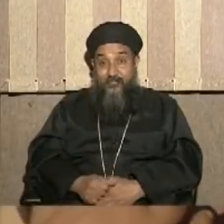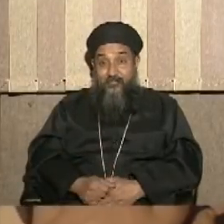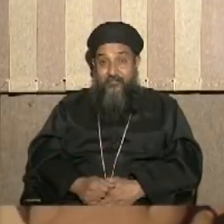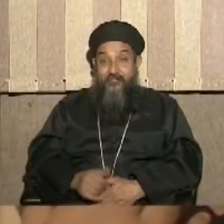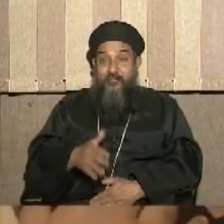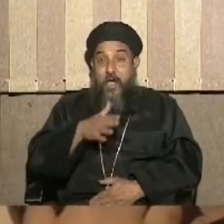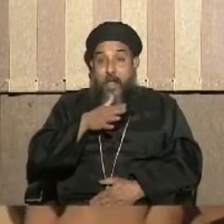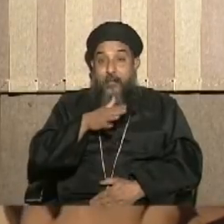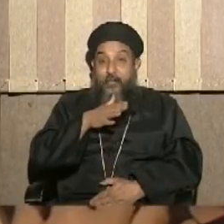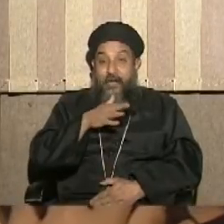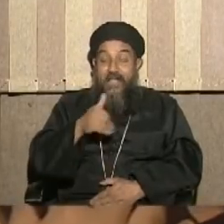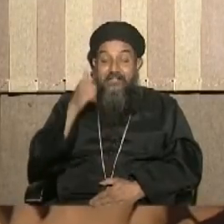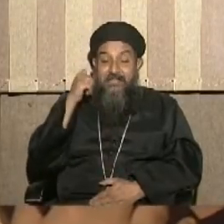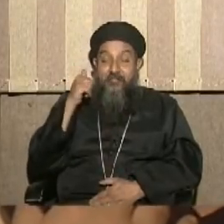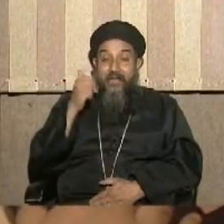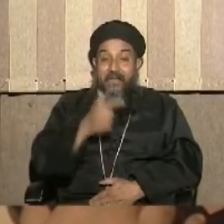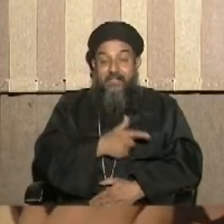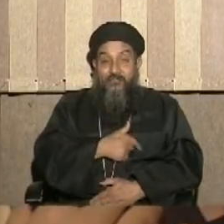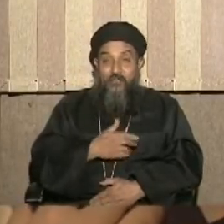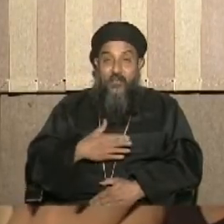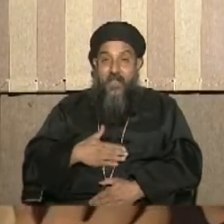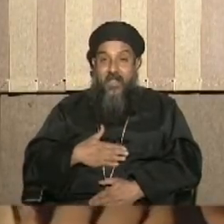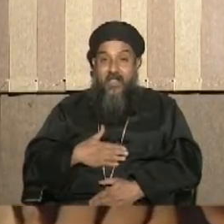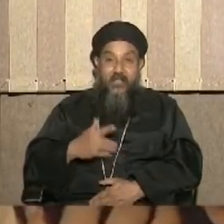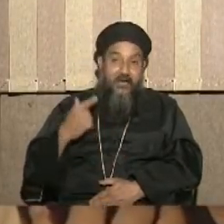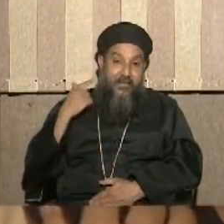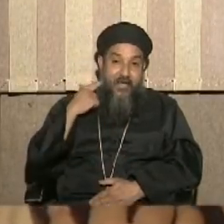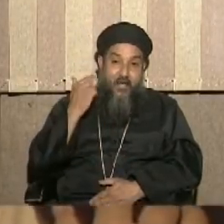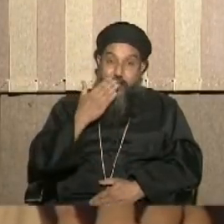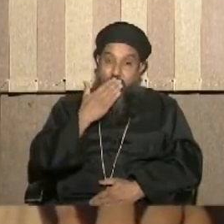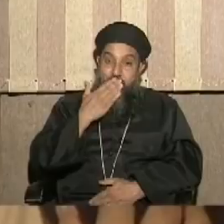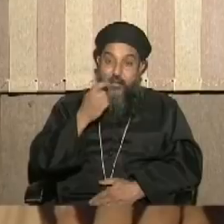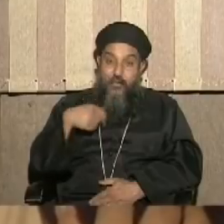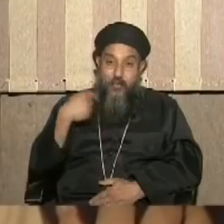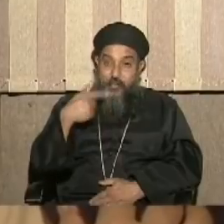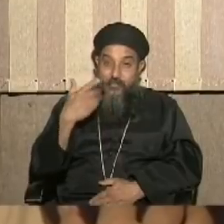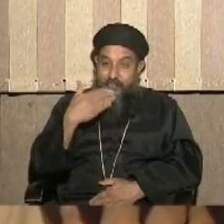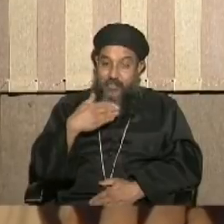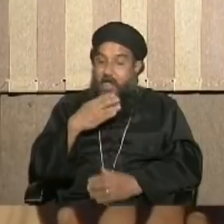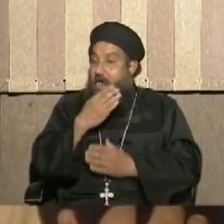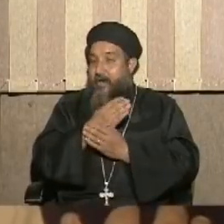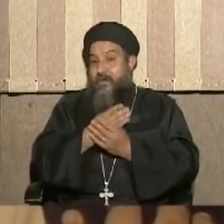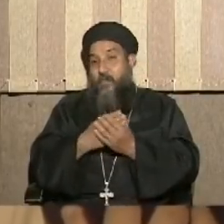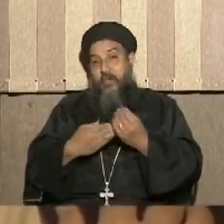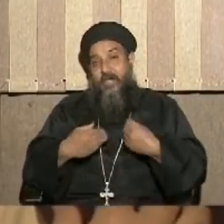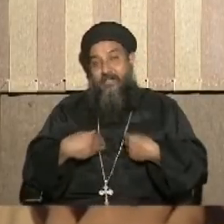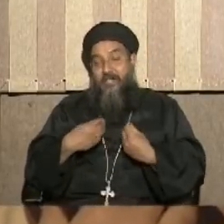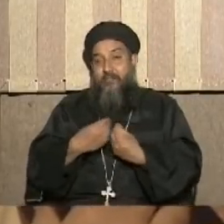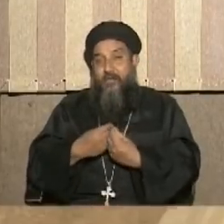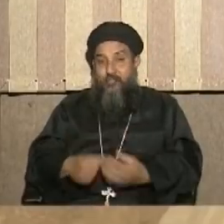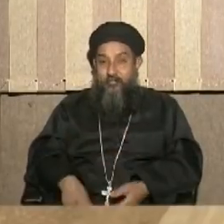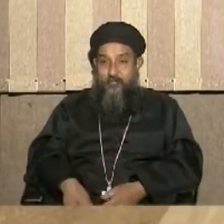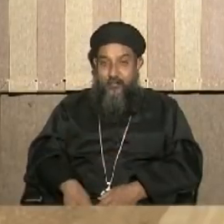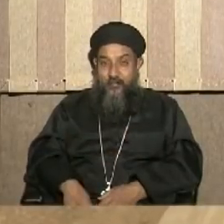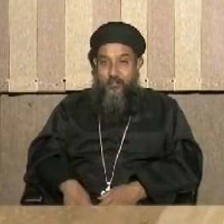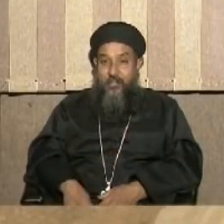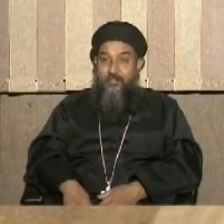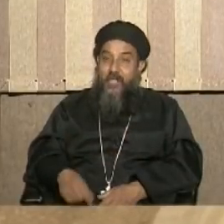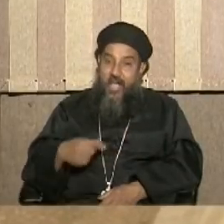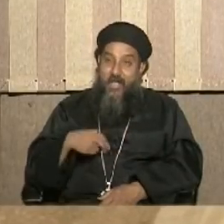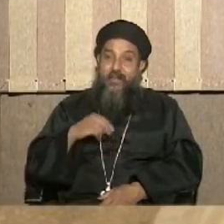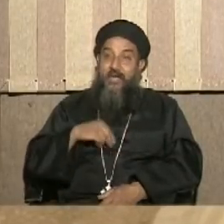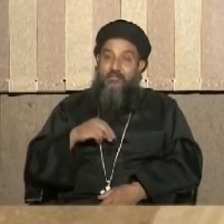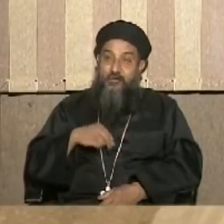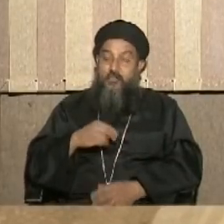أبانا أغابيوس كلمنا عنك كتير، وإحنا جايين من بلادنا علشان نتلمذ على إيدك ونبقى أولادك هنا في برية شهيد. ده أنا